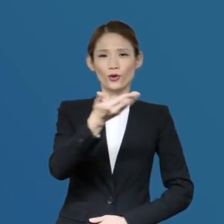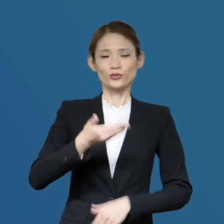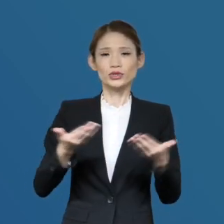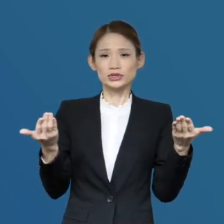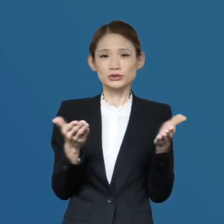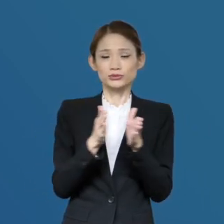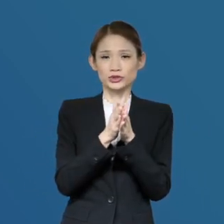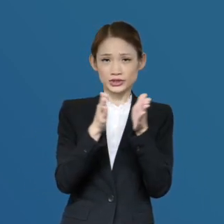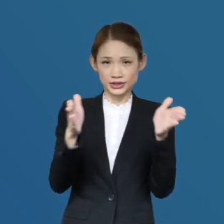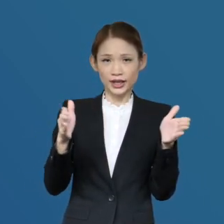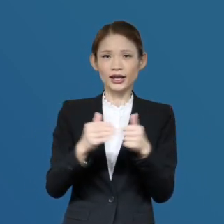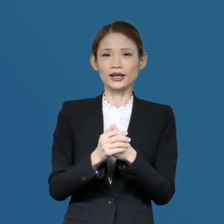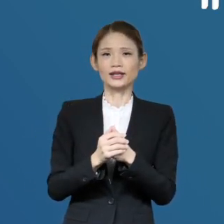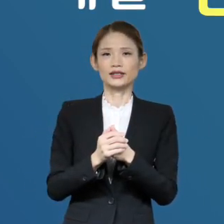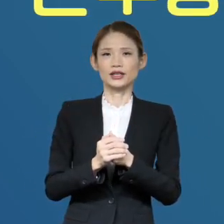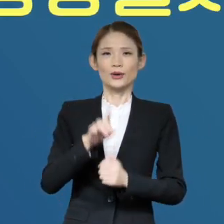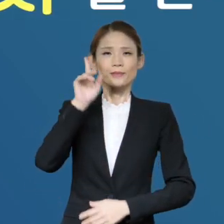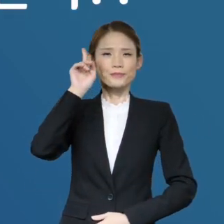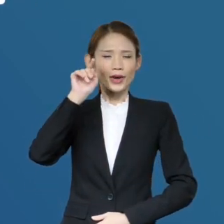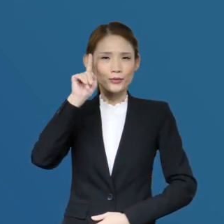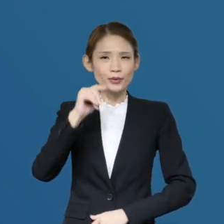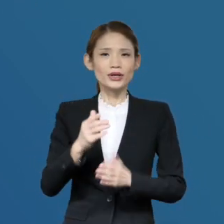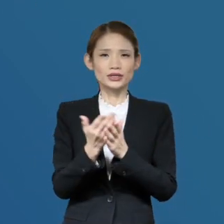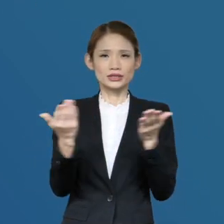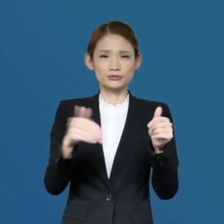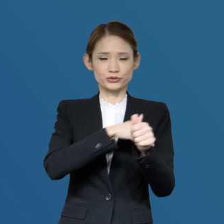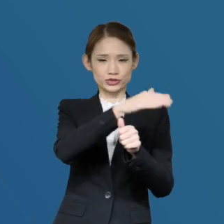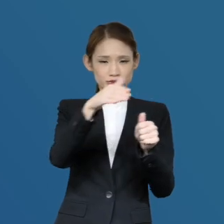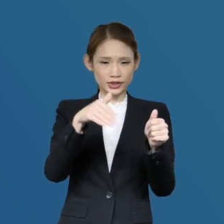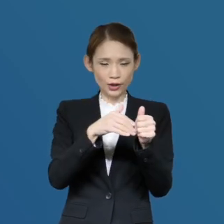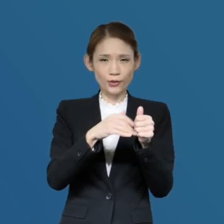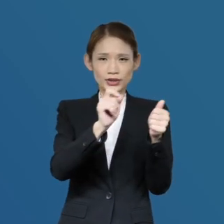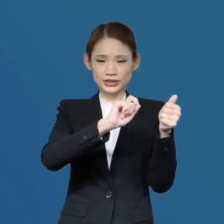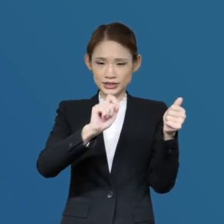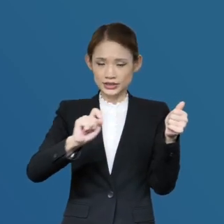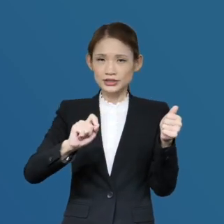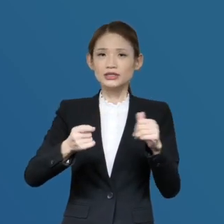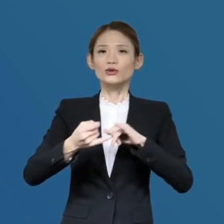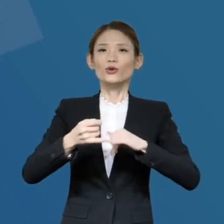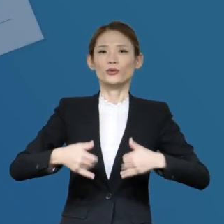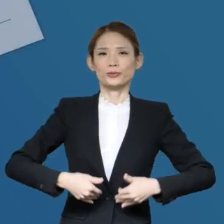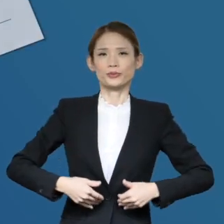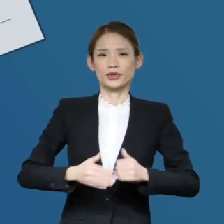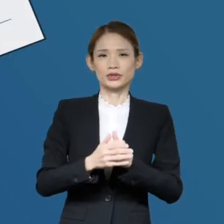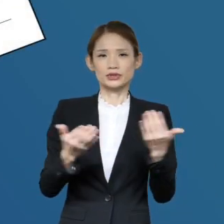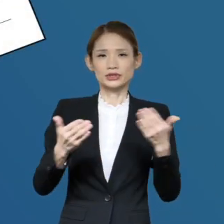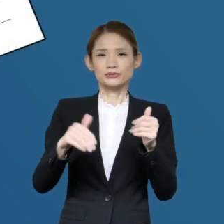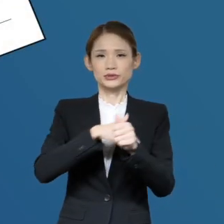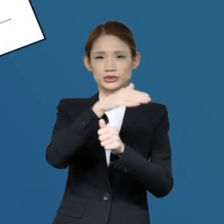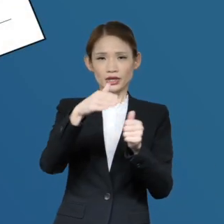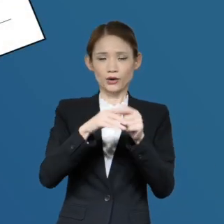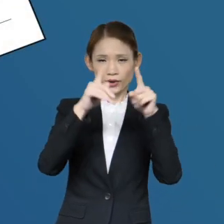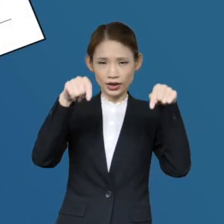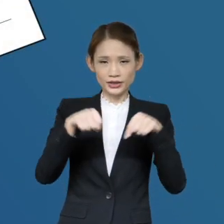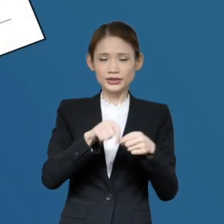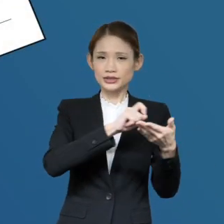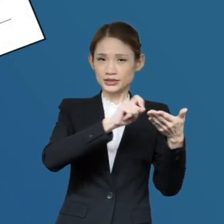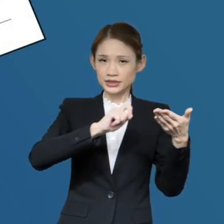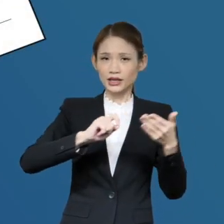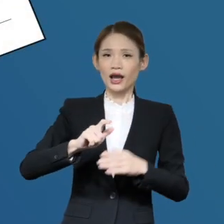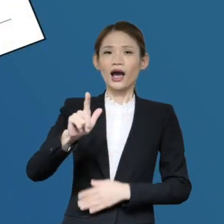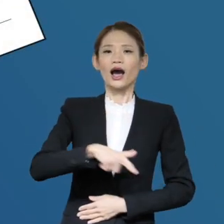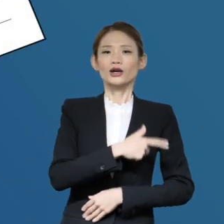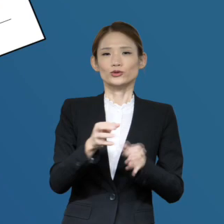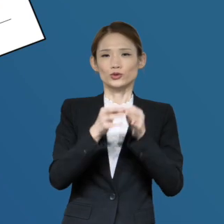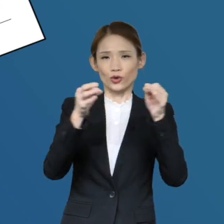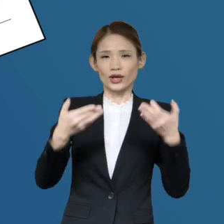여러분이 근무를 시작하게 되면 매일매일 근무 상황 일지를 써야 합니다. 근무 상황 일지는 하루